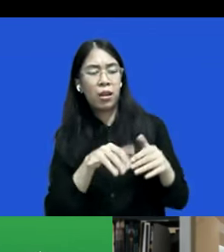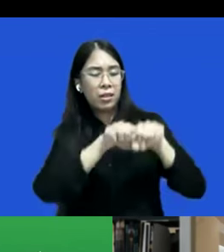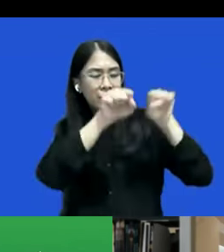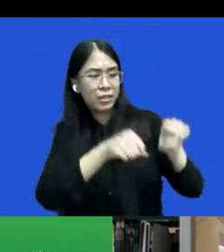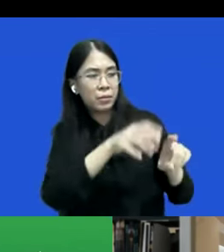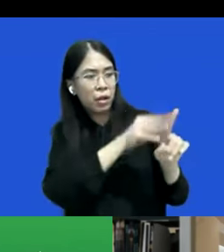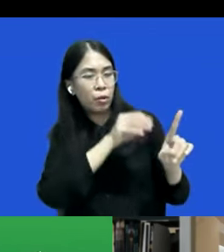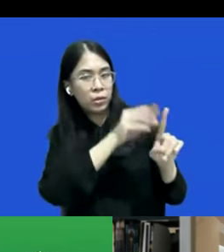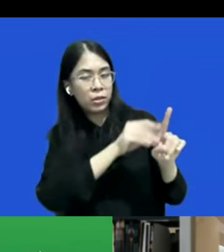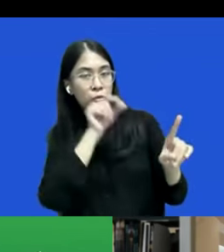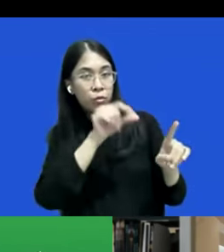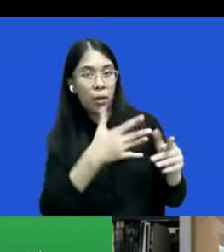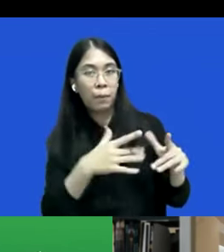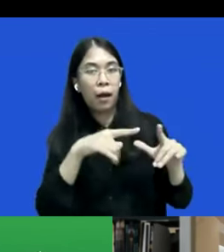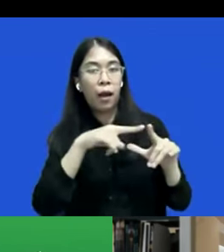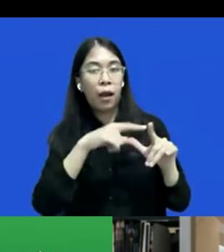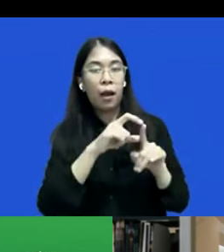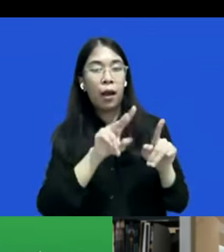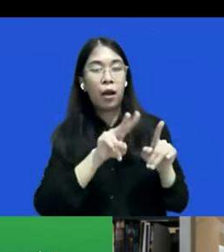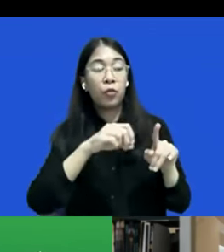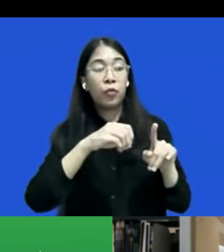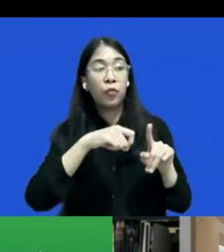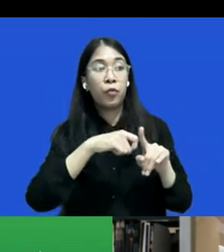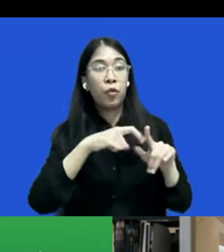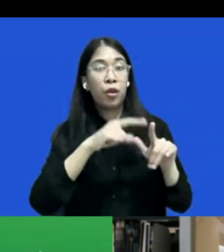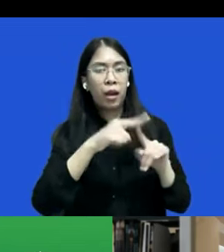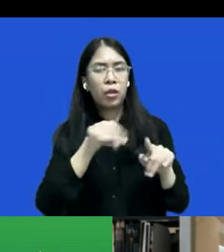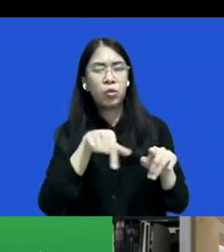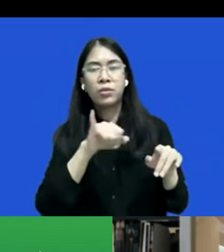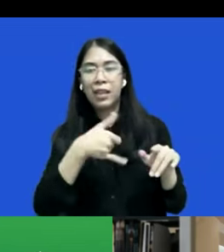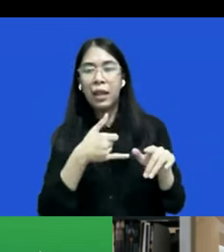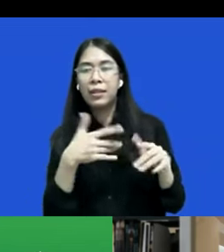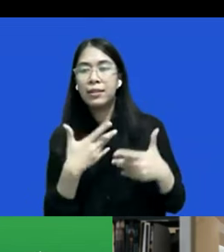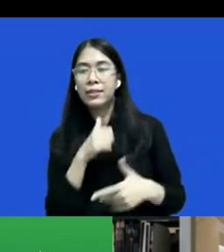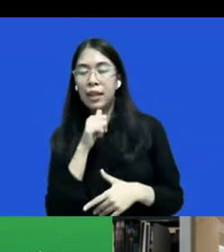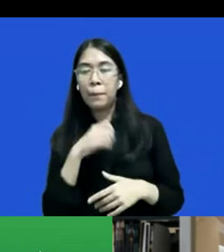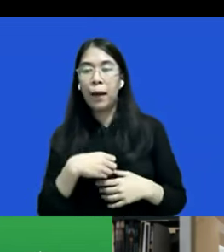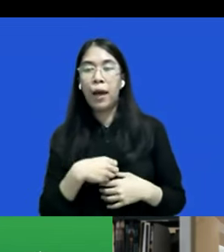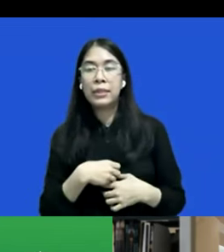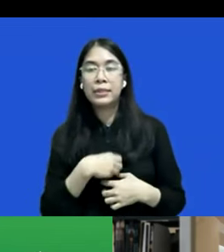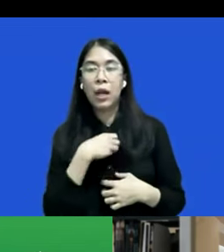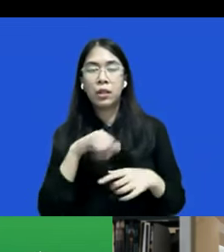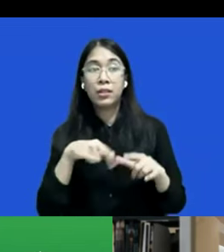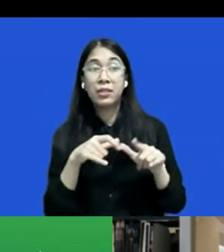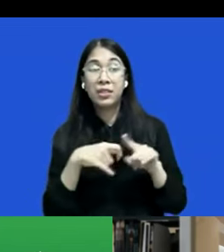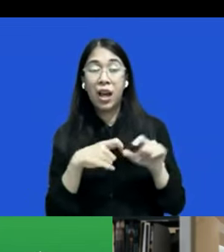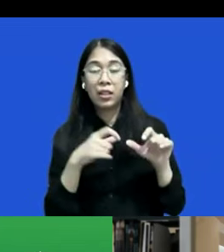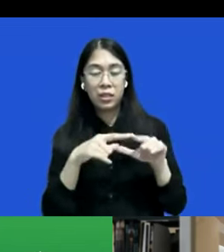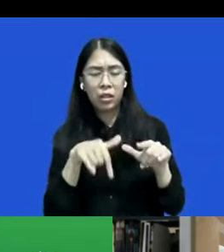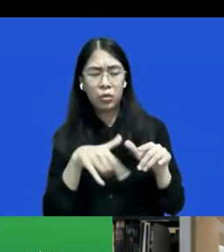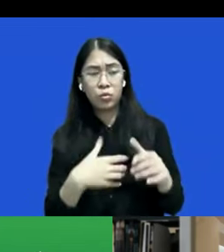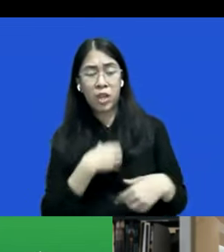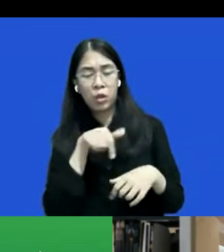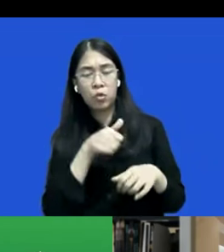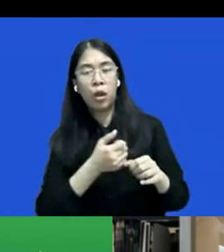memungkinkan advokat sebagai jaksa? Artinya nanti boleh saja jaksalah yang bertindak sebagai